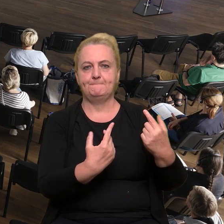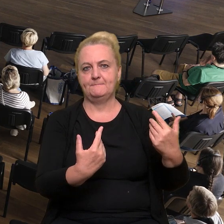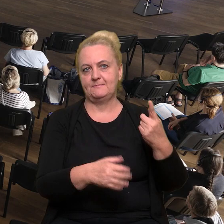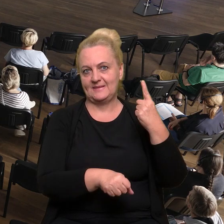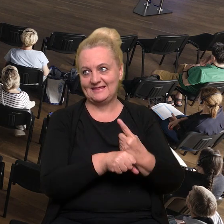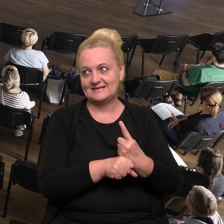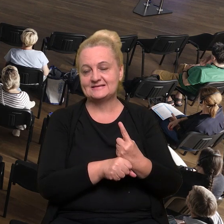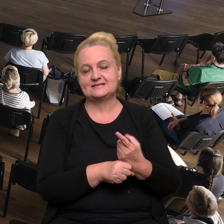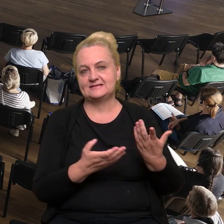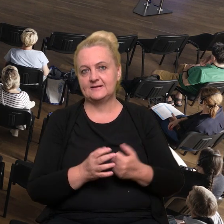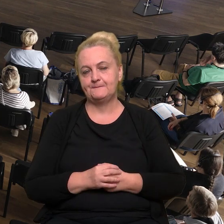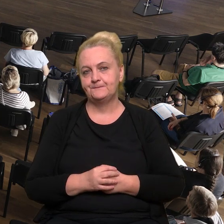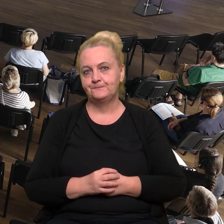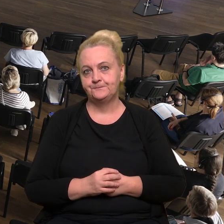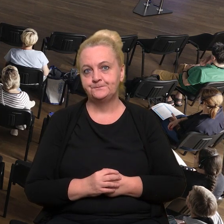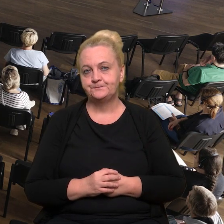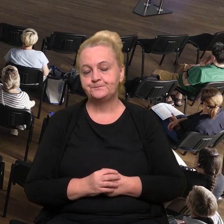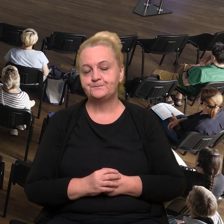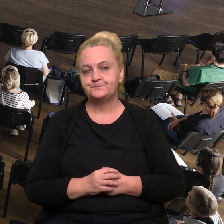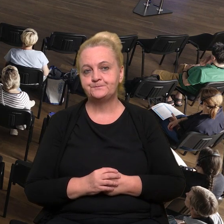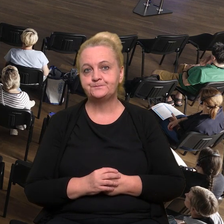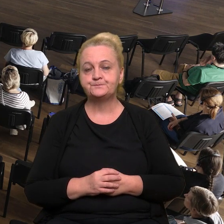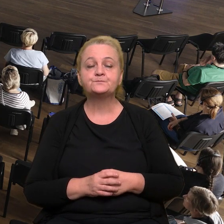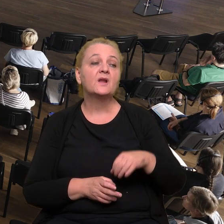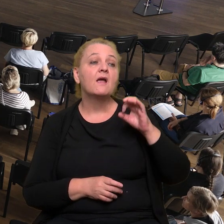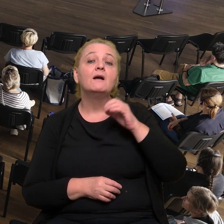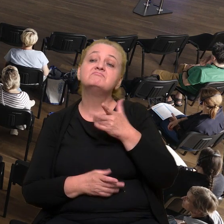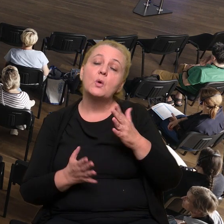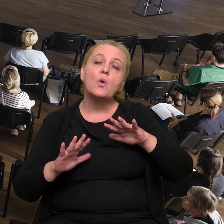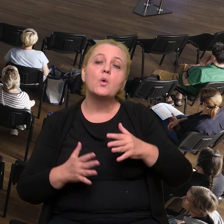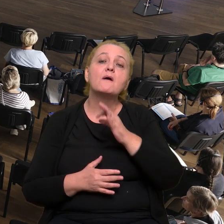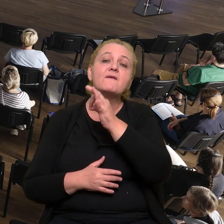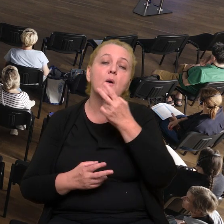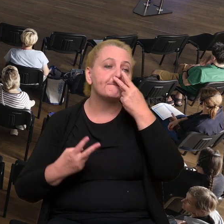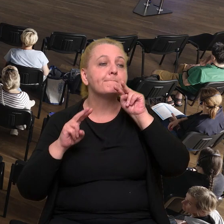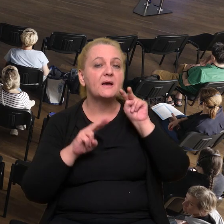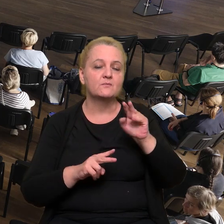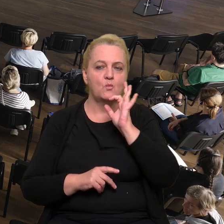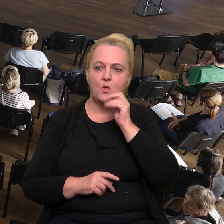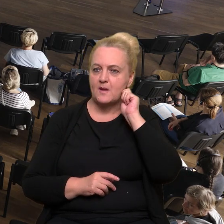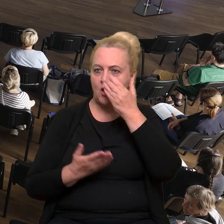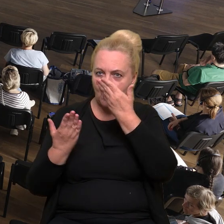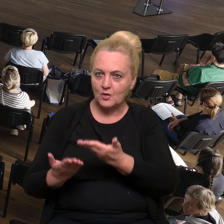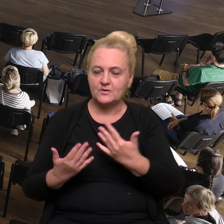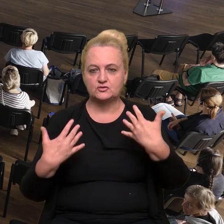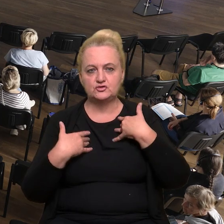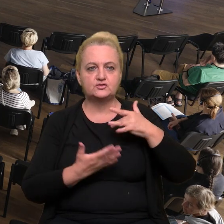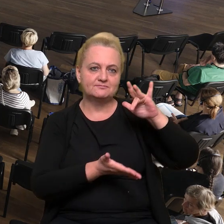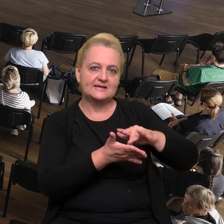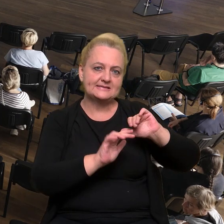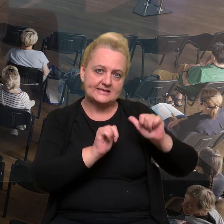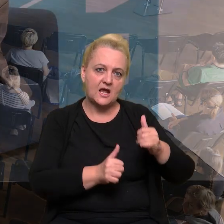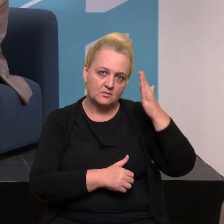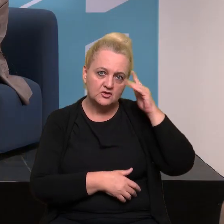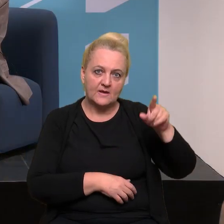podejmują decyzje. Jak z twojej perspektywy, młodej kobiety żyjącej w